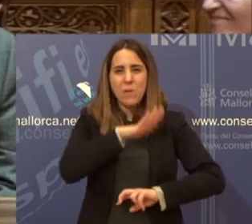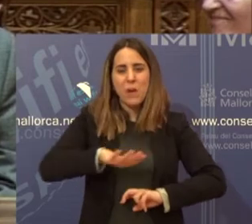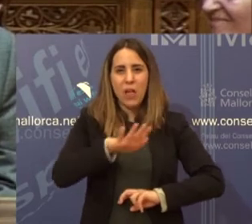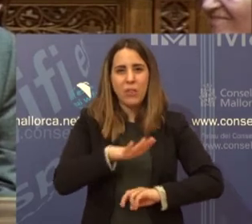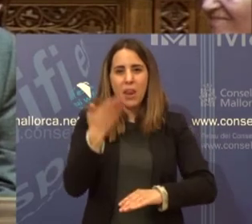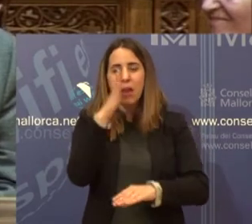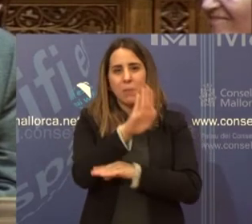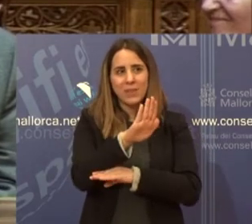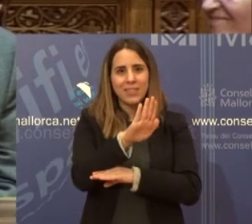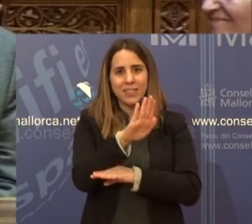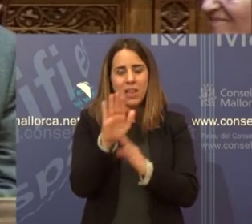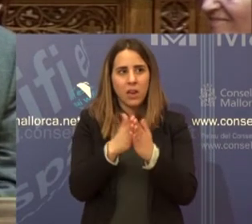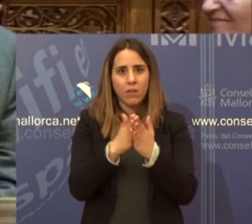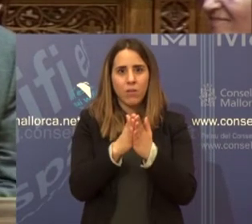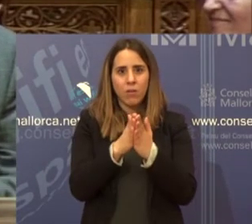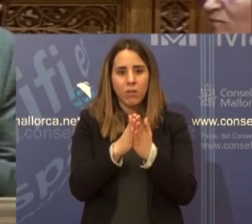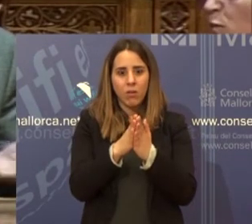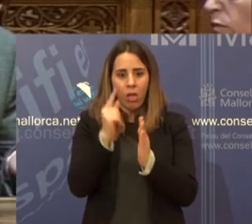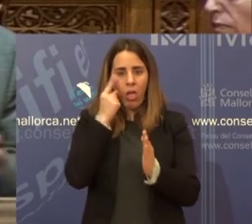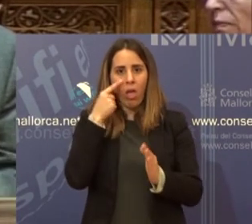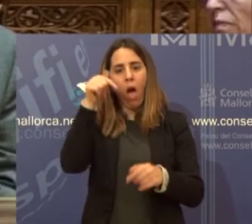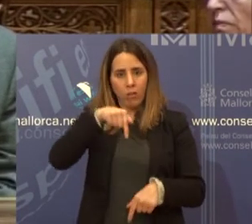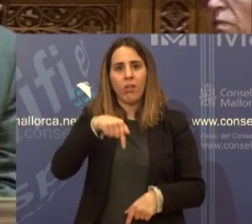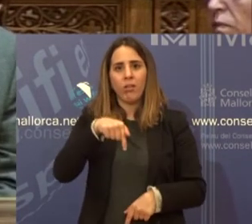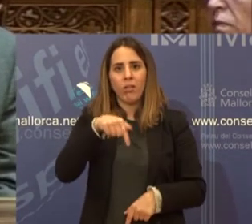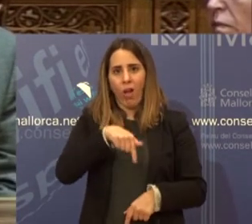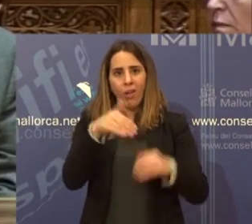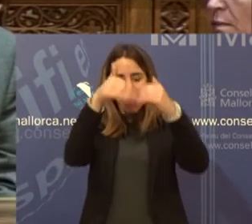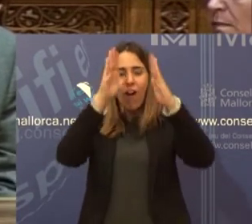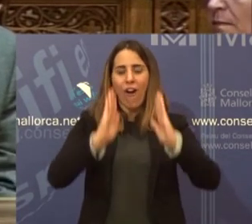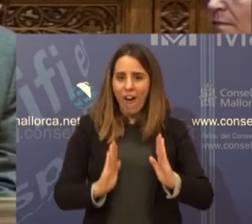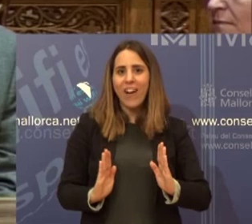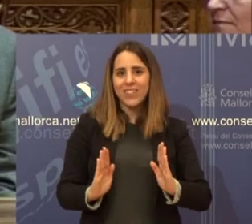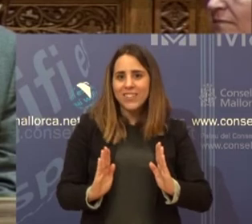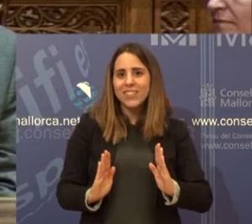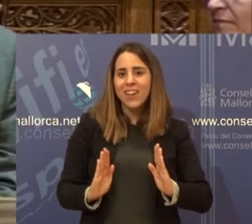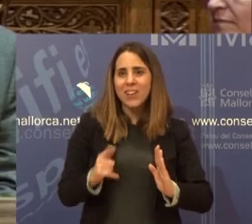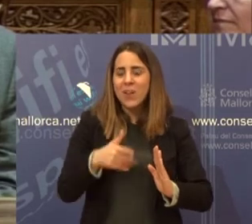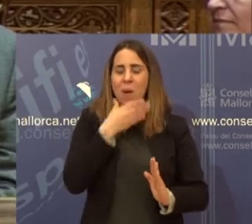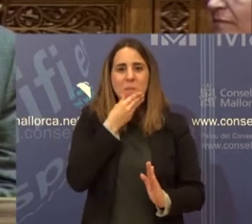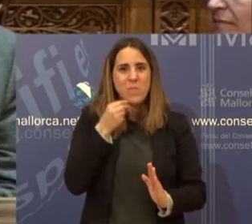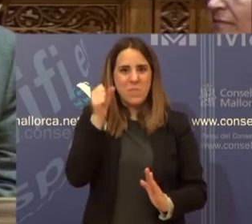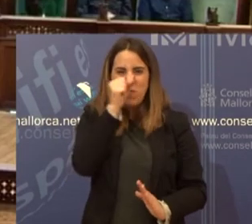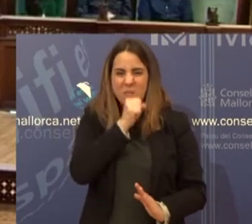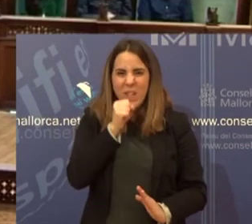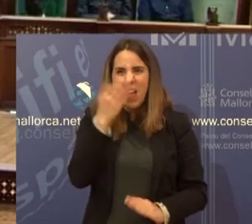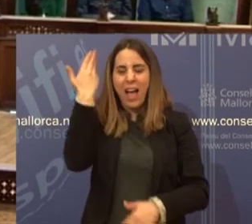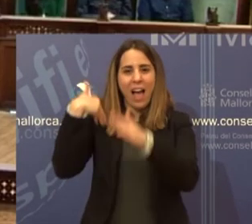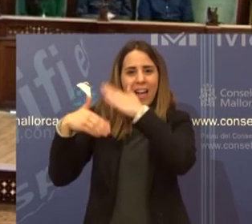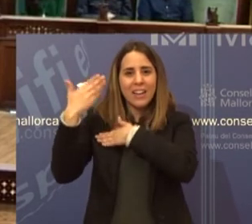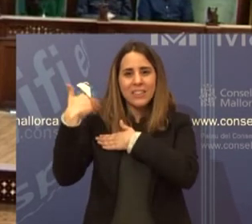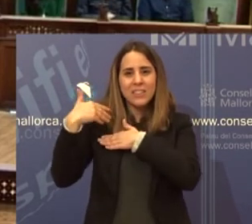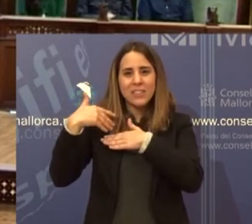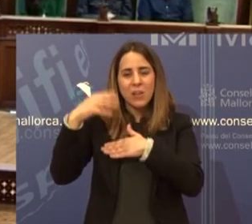lloc on presentar el llibre van dir, escolta, aquí, no? Aquesta casa, a més, que és magnífica, això és